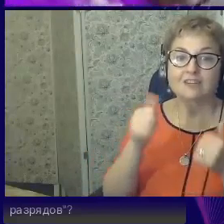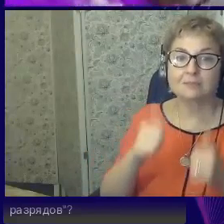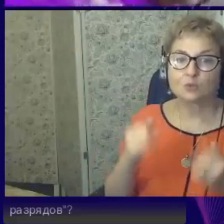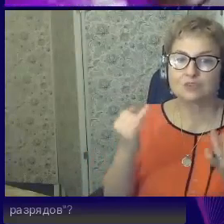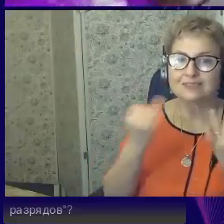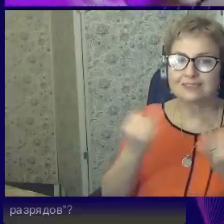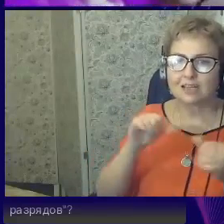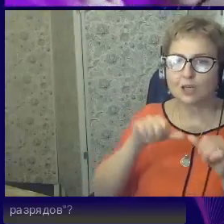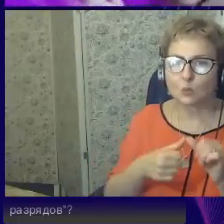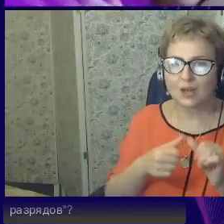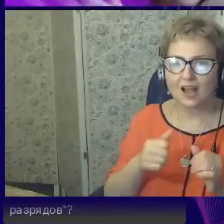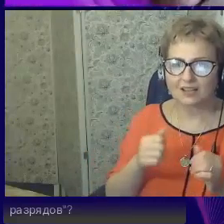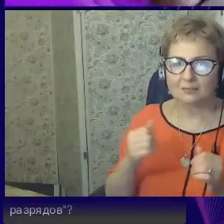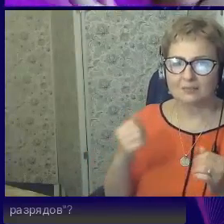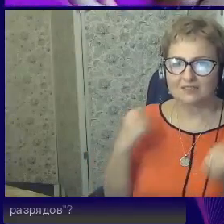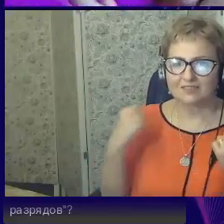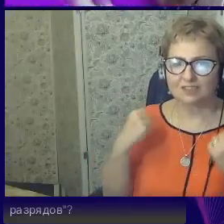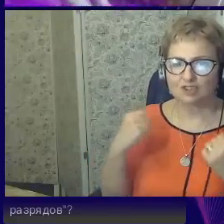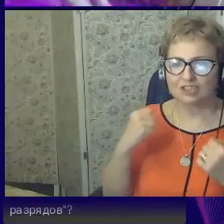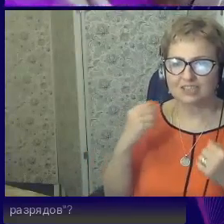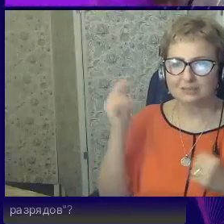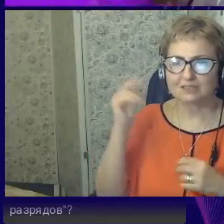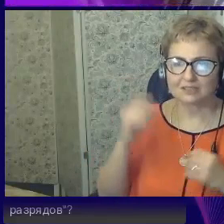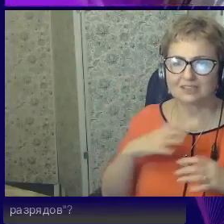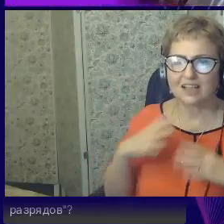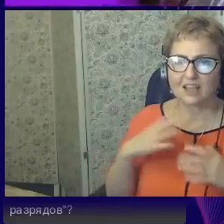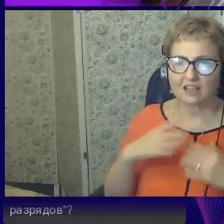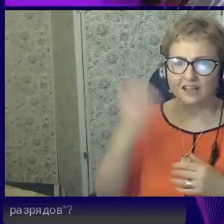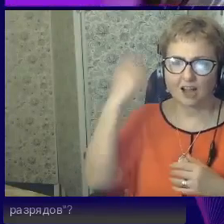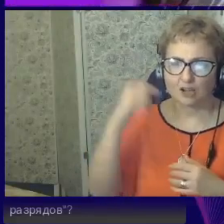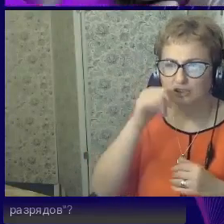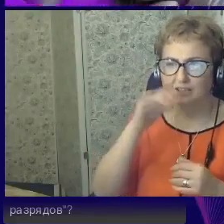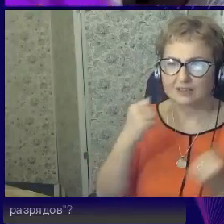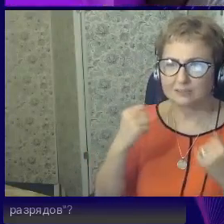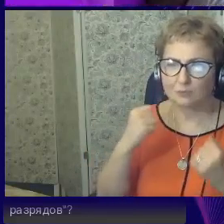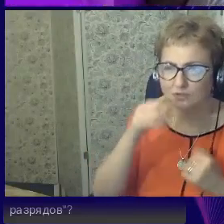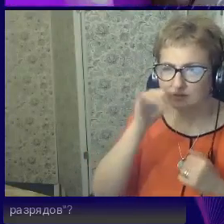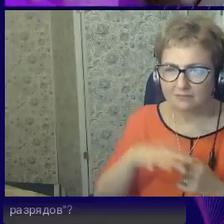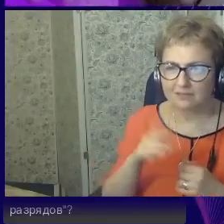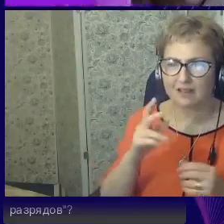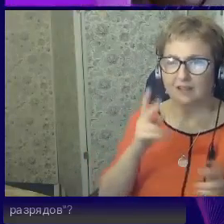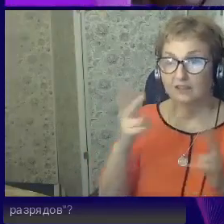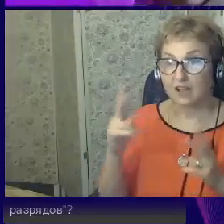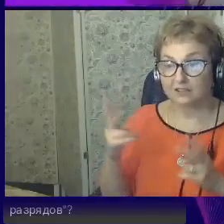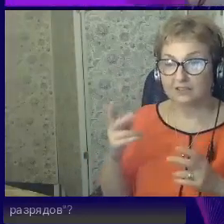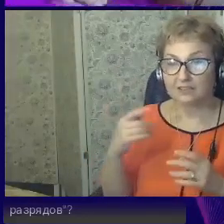формируется интерес к регулярным физическим занятиям. Если человека нельзя было загнать в спорт, но можно было загнать в танцы,